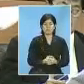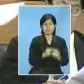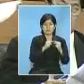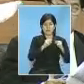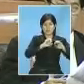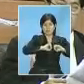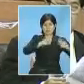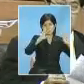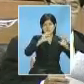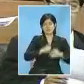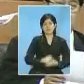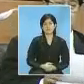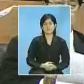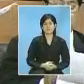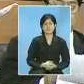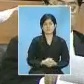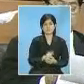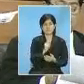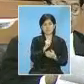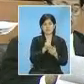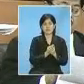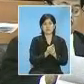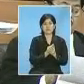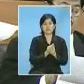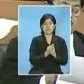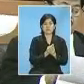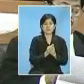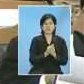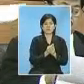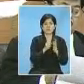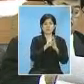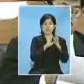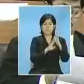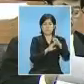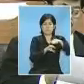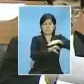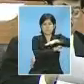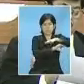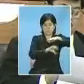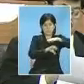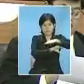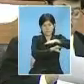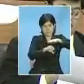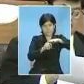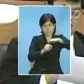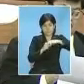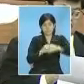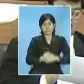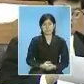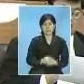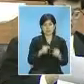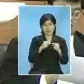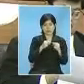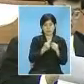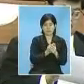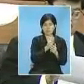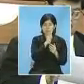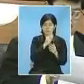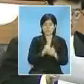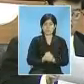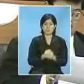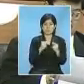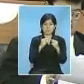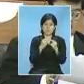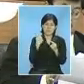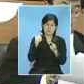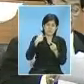จะเอ่อนำระบบขนส่งมวลชนวิ่งพลาดผ่านไปยังบริเวณย่านธุรกิจใดๆก็ตาม